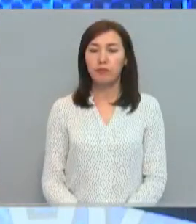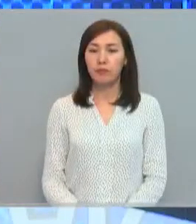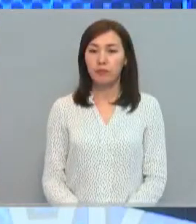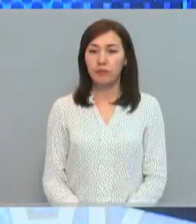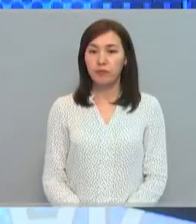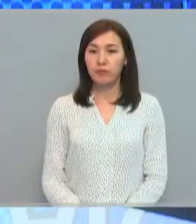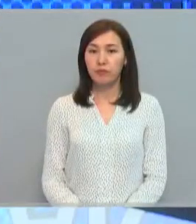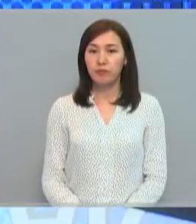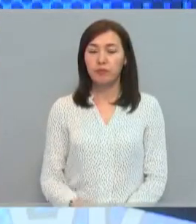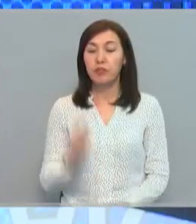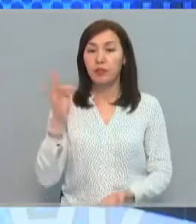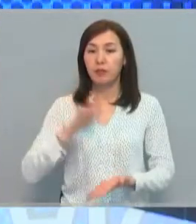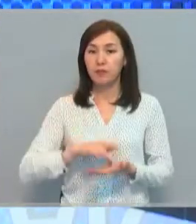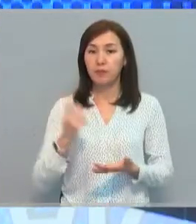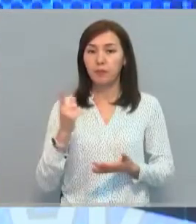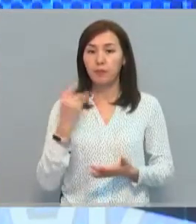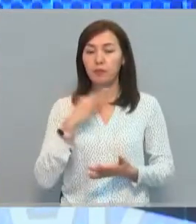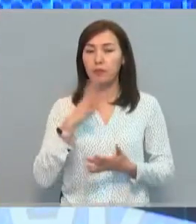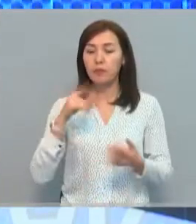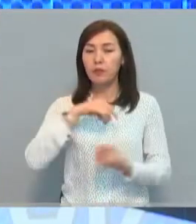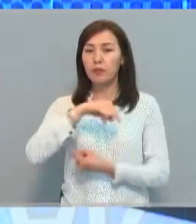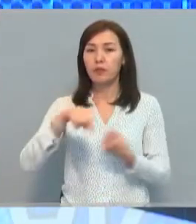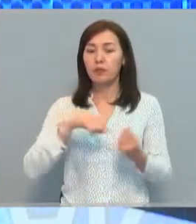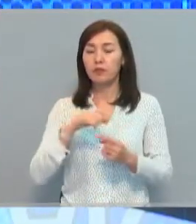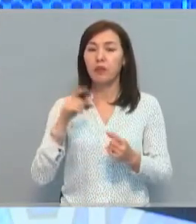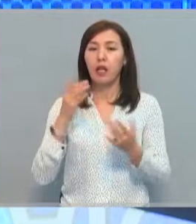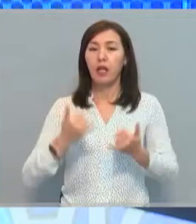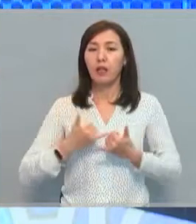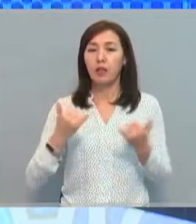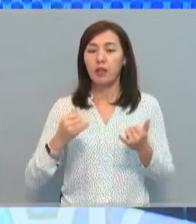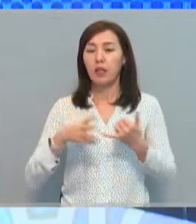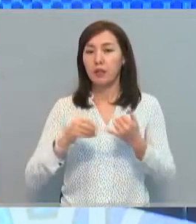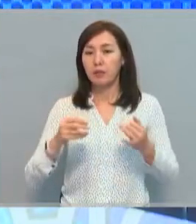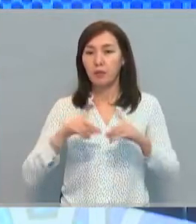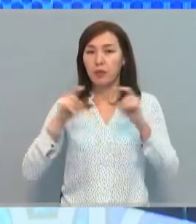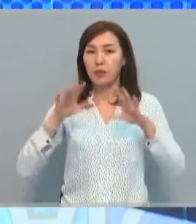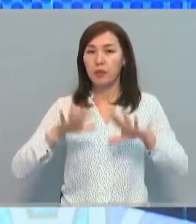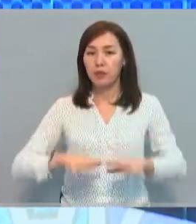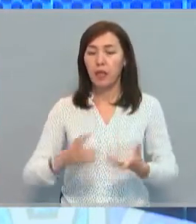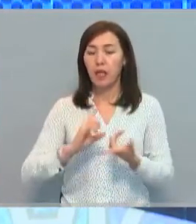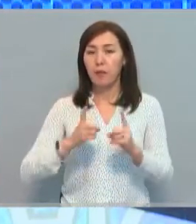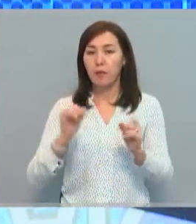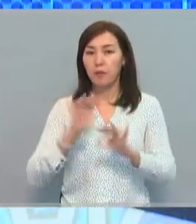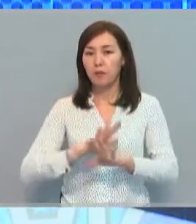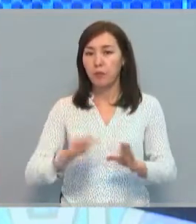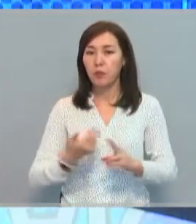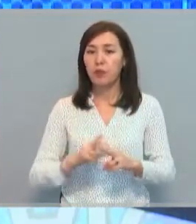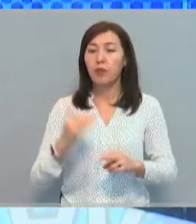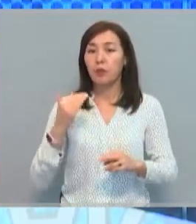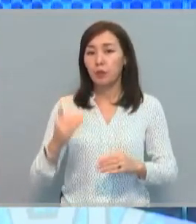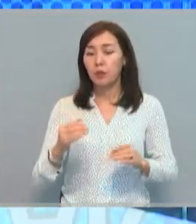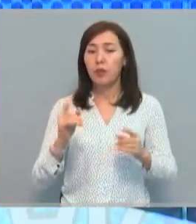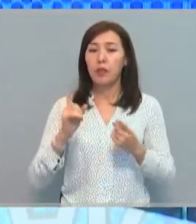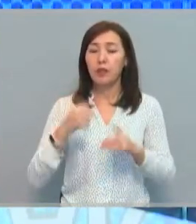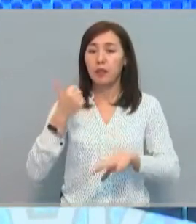Өзгеде ақпараттармен жалғастырсақ, Шымкентте бір емес бірнеше кәсіп иесі бизнеске арналған жер телімінің нысаналы мақсатын ауыстыра алмай отыр. Олай